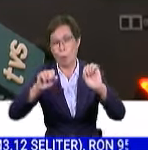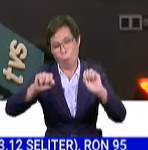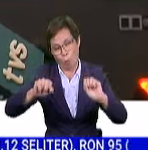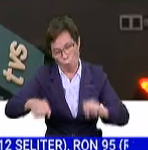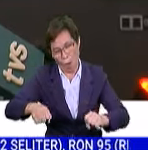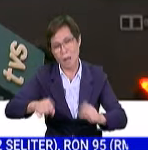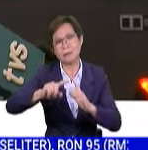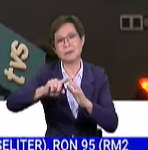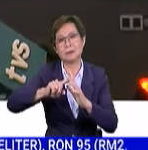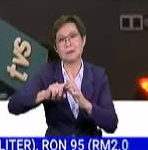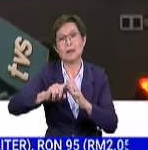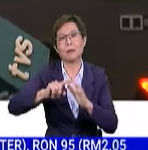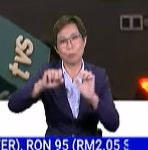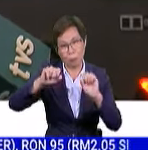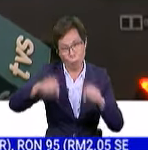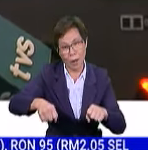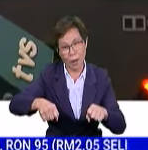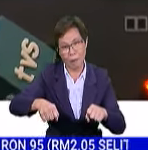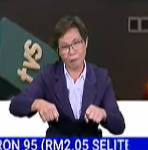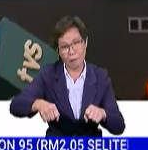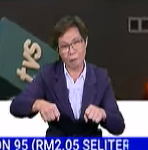bolehlah